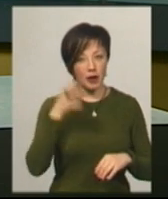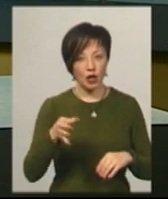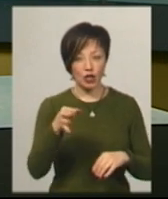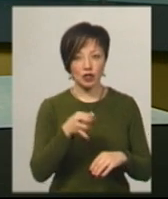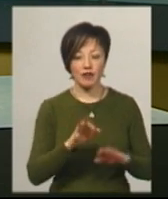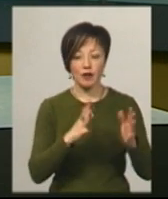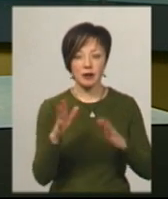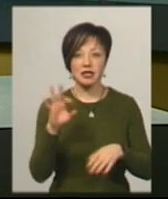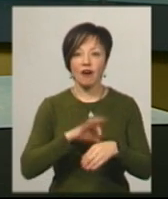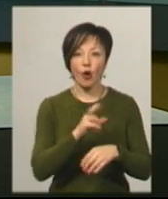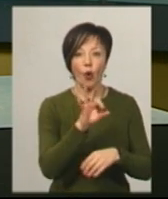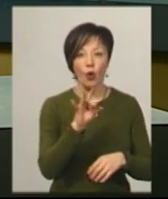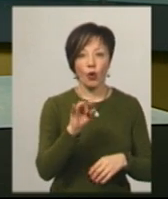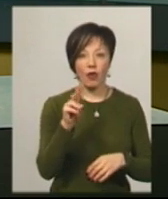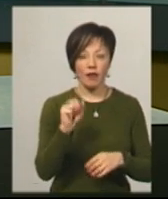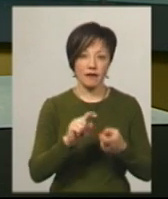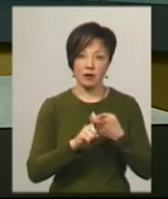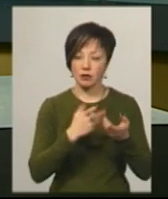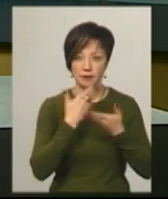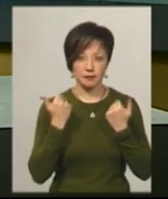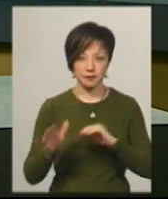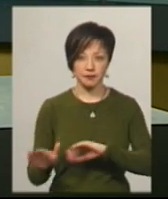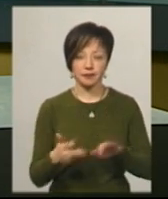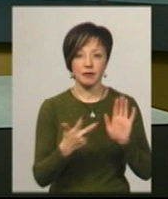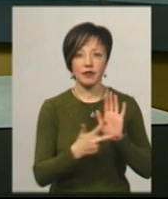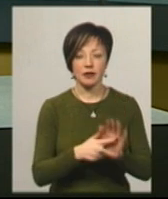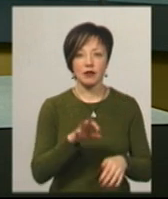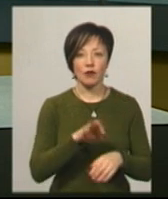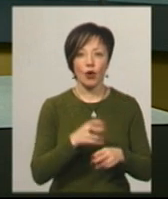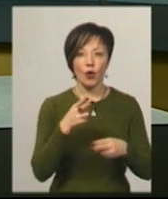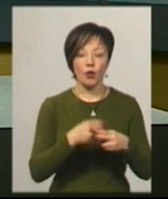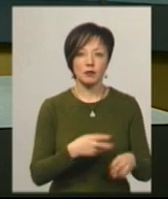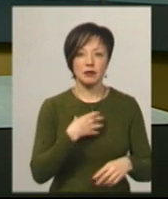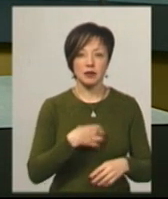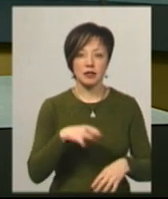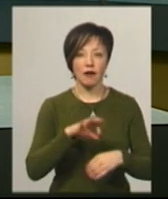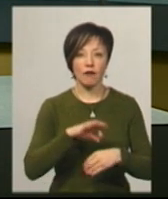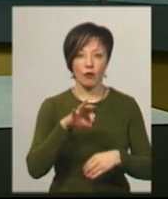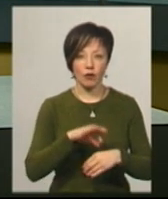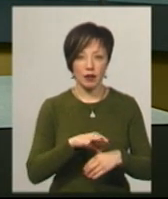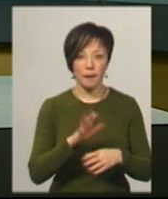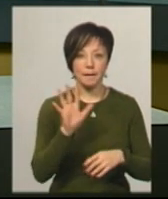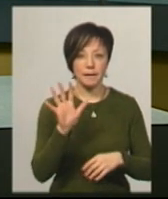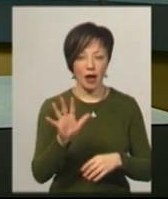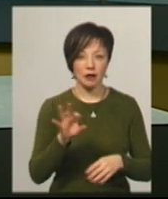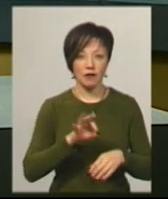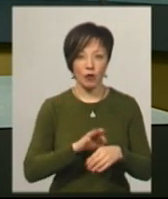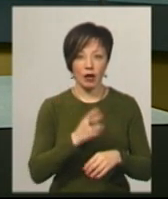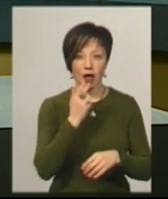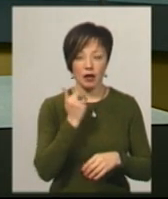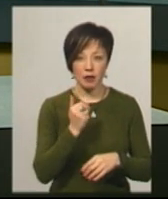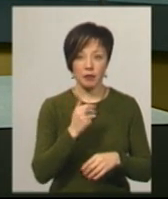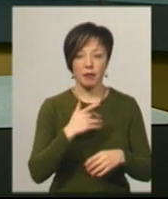захворювання на коронавірус не зафіксовано. 8 хворих з гострими респіраторними захворюваннями, з яких 5 хворих на грип